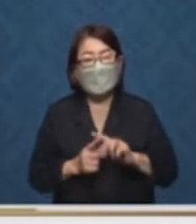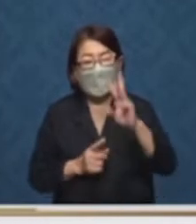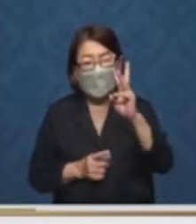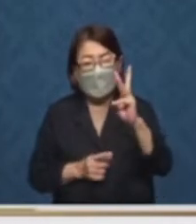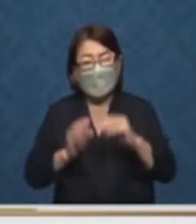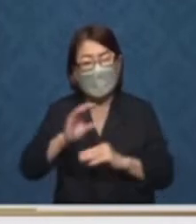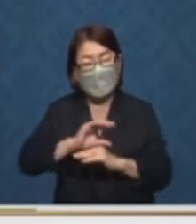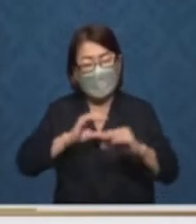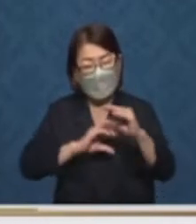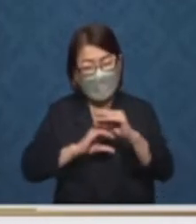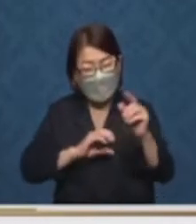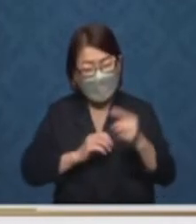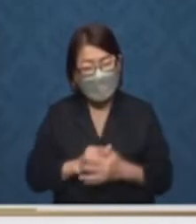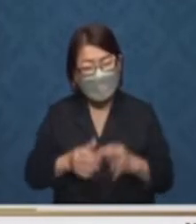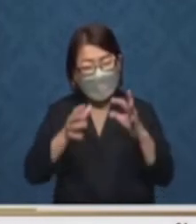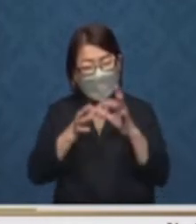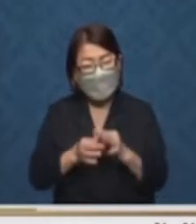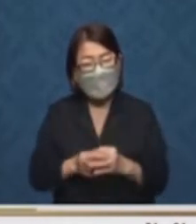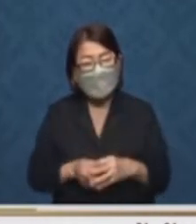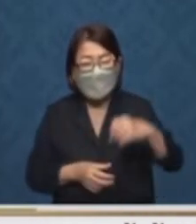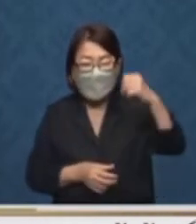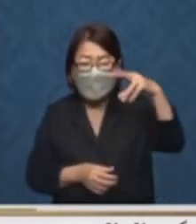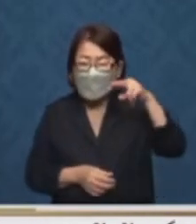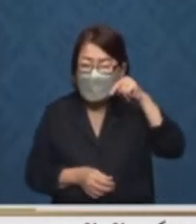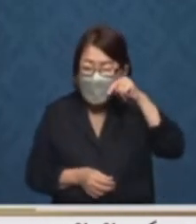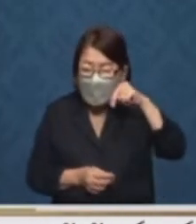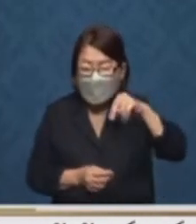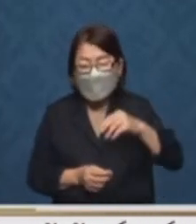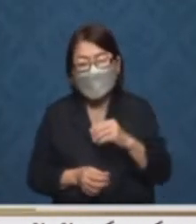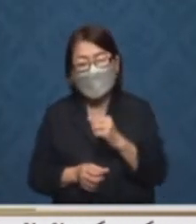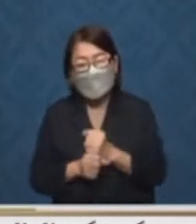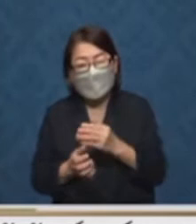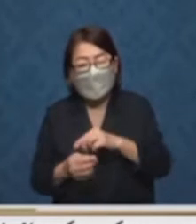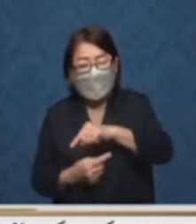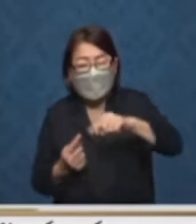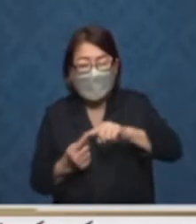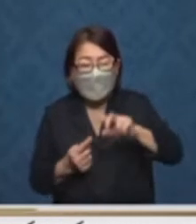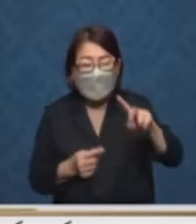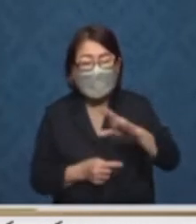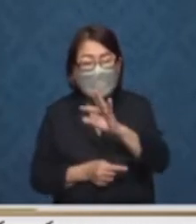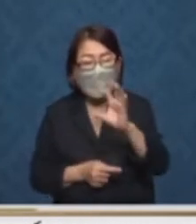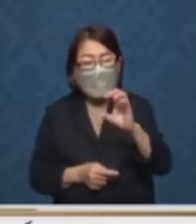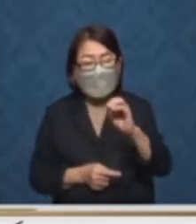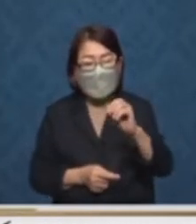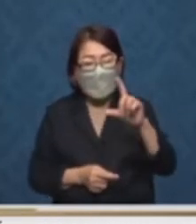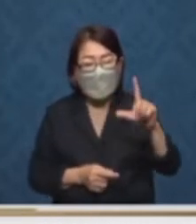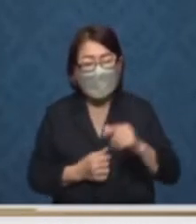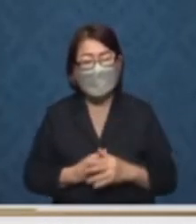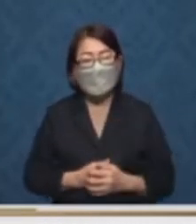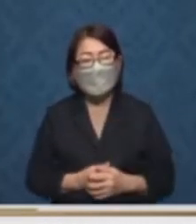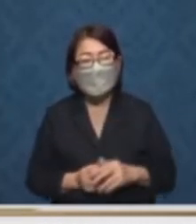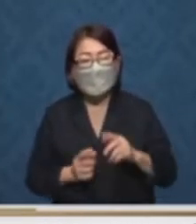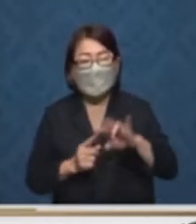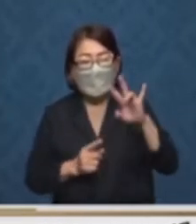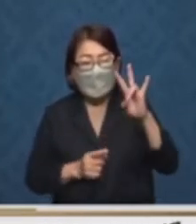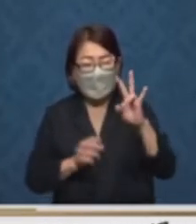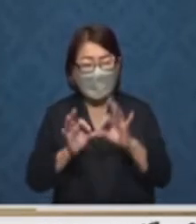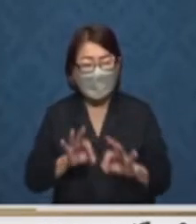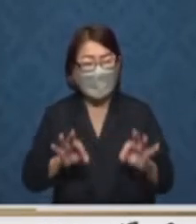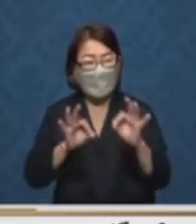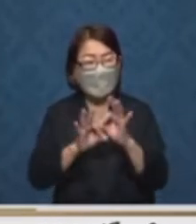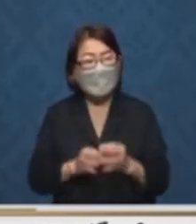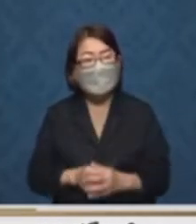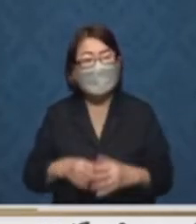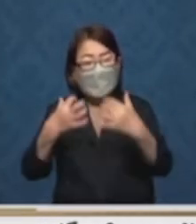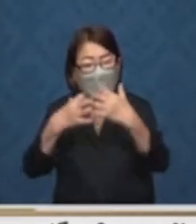การนะครับเกี่ยวกับระบบสาธารณูปโภคนะครับระยะ2อีก950ล้านแล้วก็ข้อ7นี่สำคัญครับโร